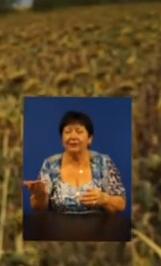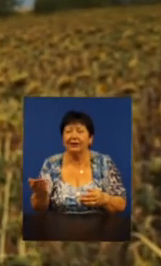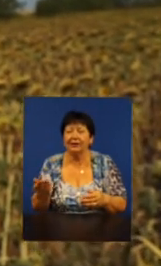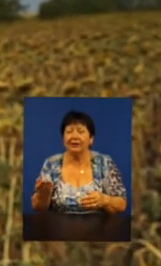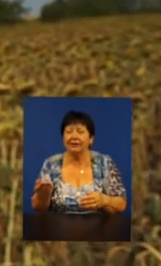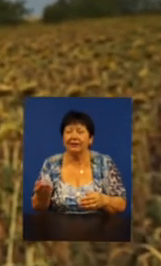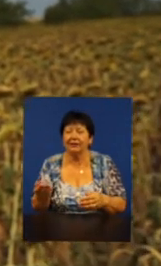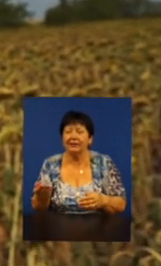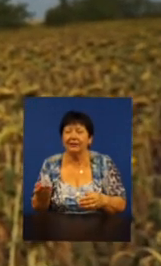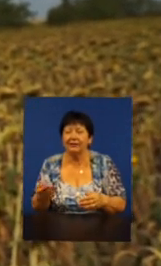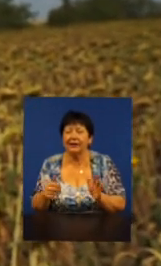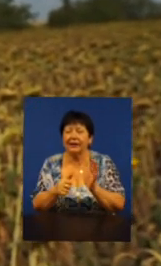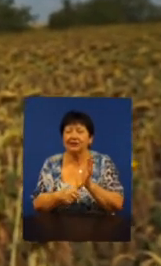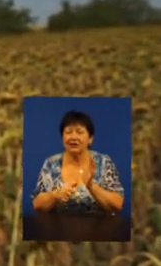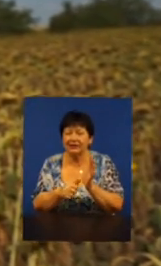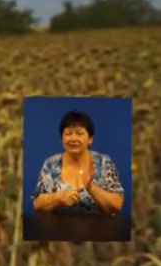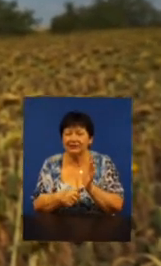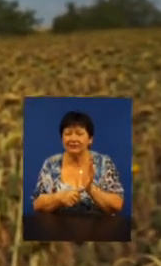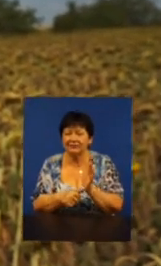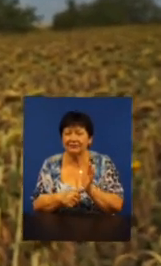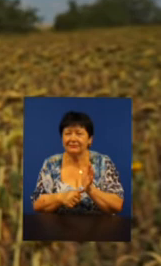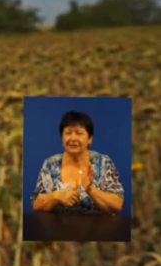aproximativ la